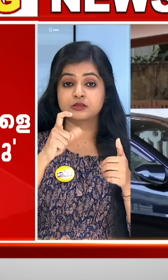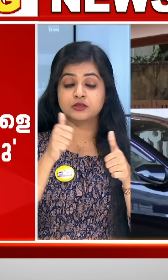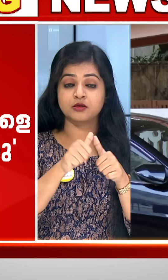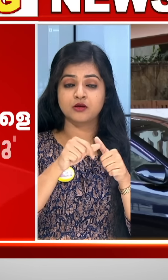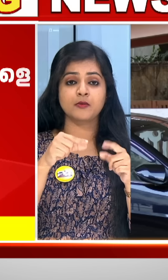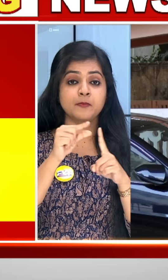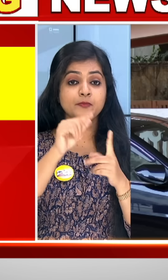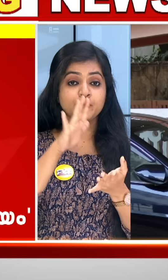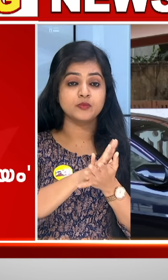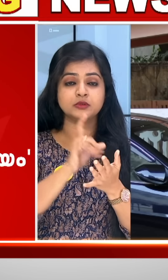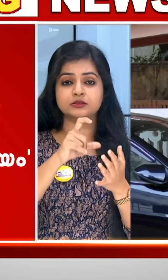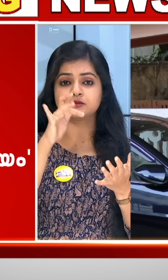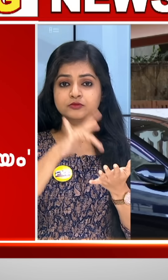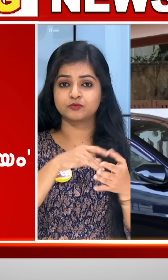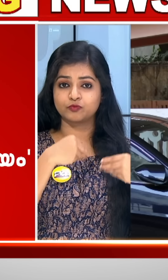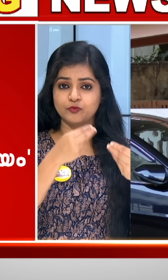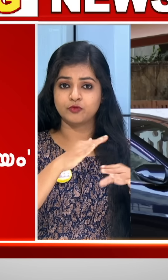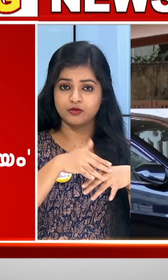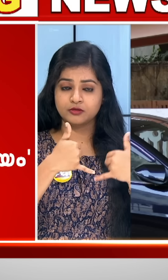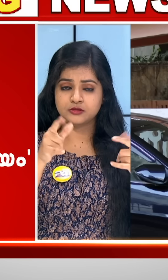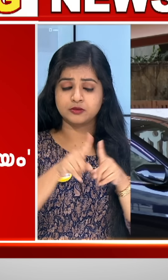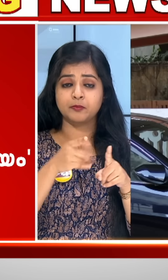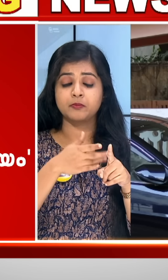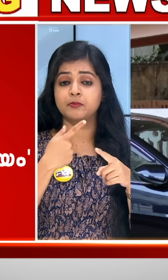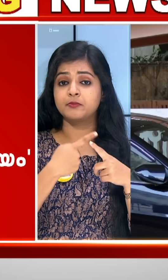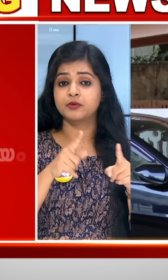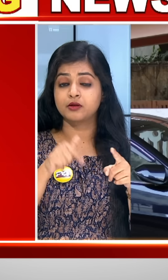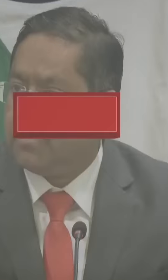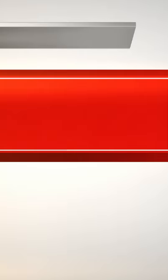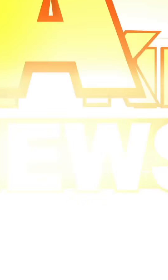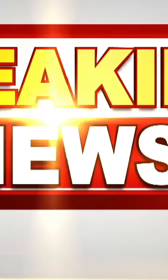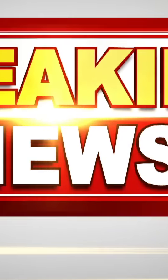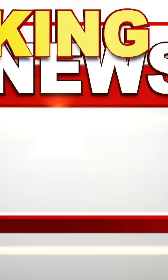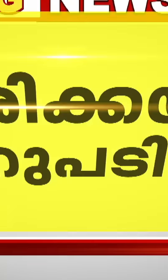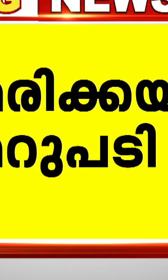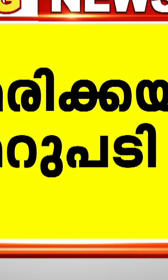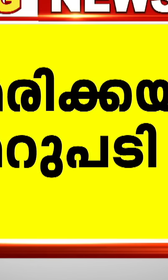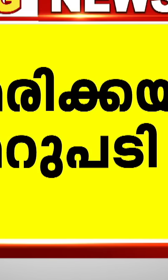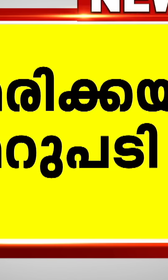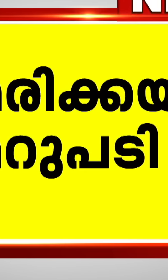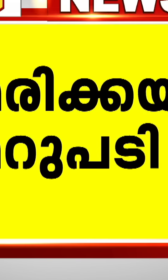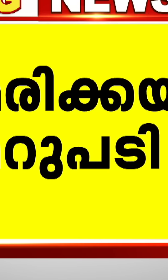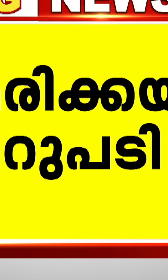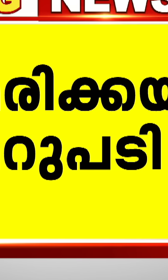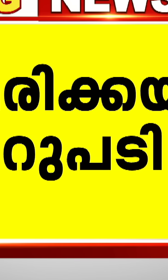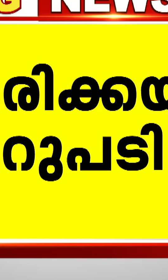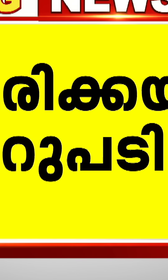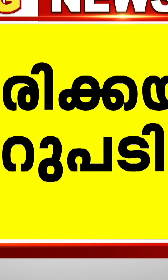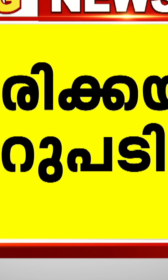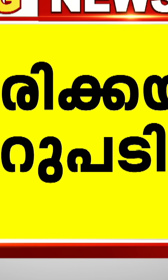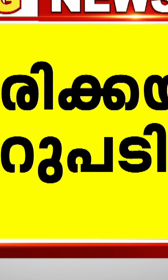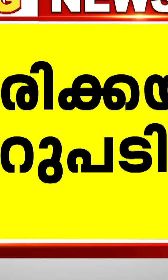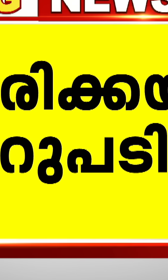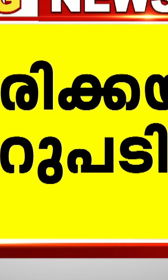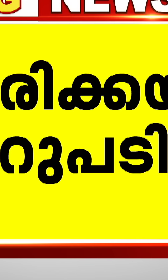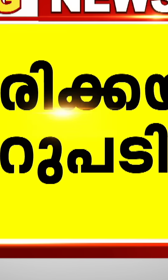നൽകുന്നതിനെക്കുറിച്ചാണ് സിഎ പൗരത്വം നൽകുന്നതിനെ കുറിച്ചാണ് അല്ലാതെ ഇന്ത്യയിലുള്ള അല്ലെങ്കിൽ മറ്റ് ഈ പൗരത്വം എടുത്തു കളയുന്നതുമായി ബന്ധപ്പെട്ടിട്ടുള്ള